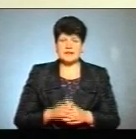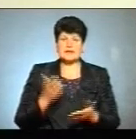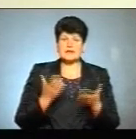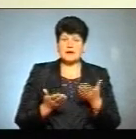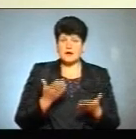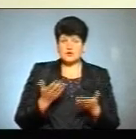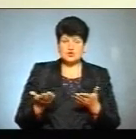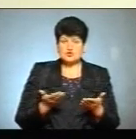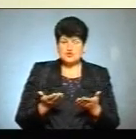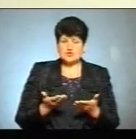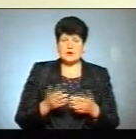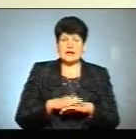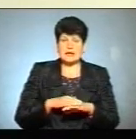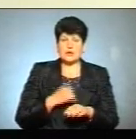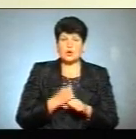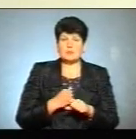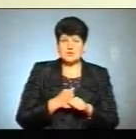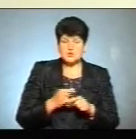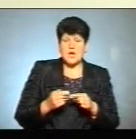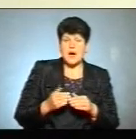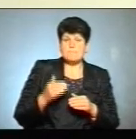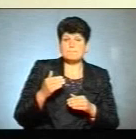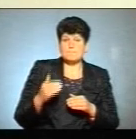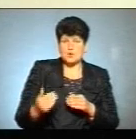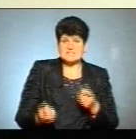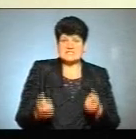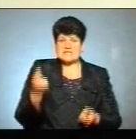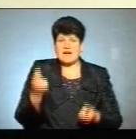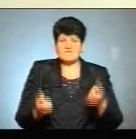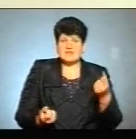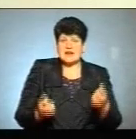якщо, наприклад, ринок працює, а поза межами з'являються